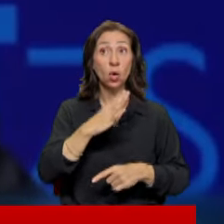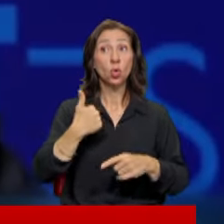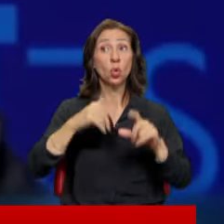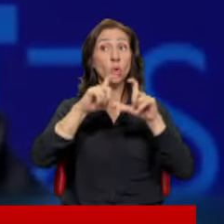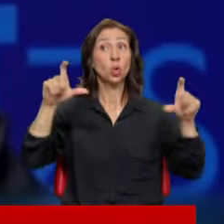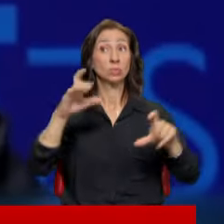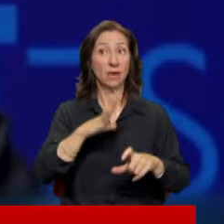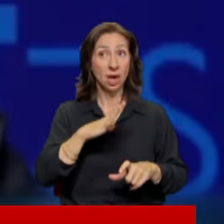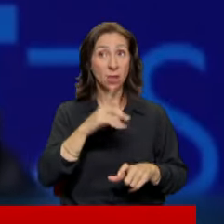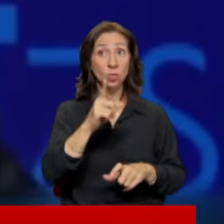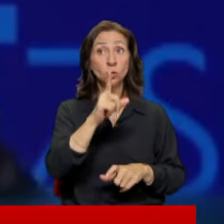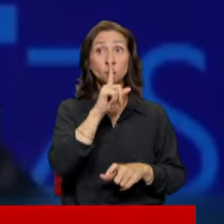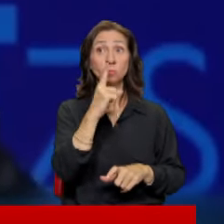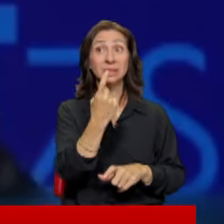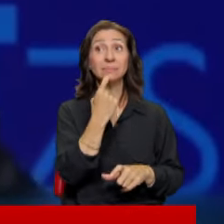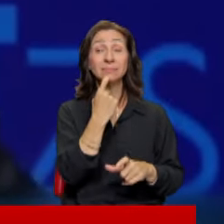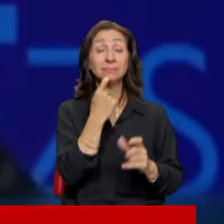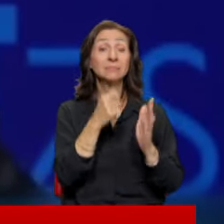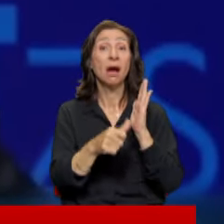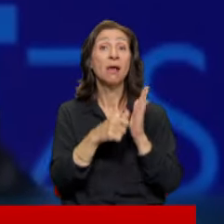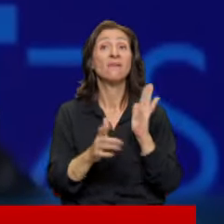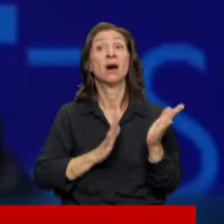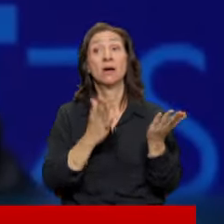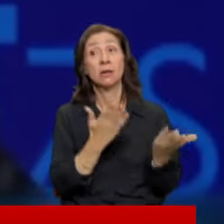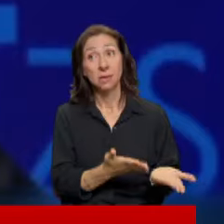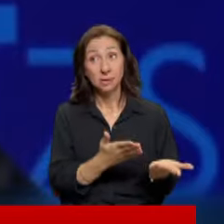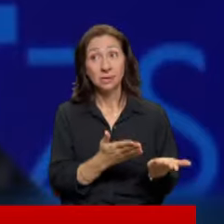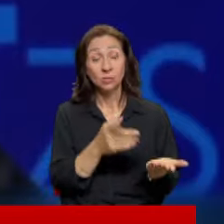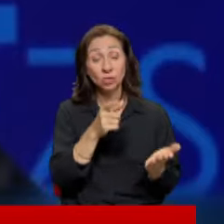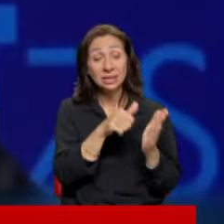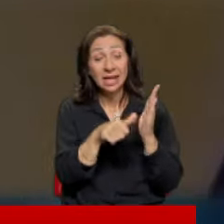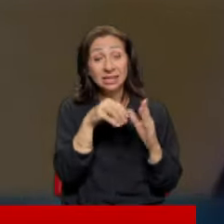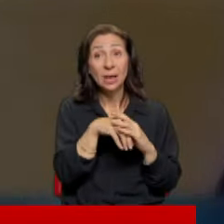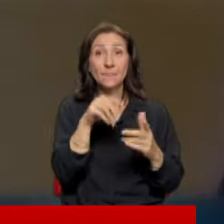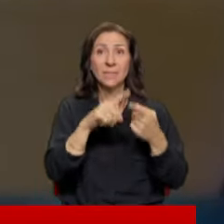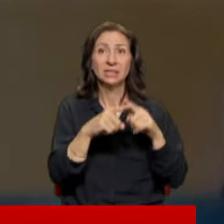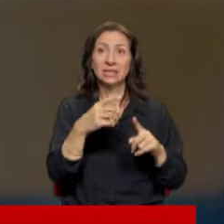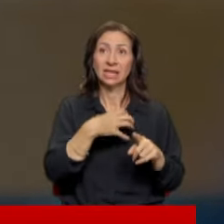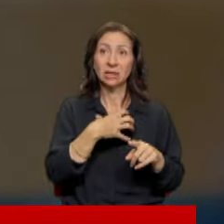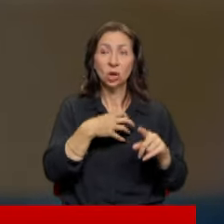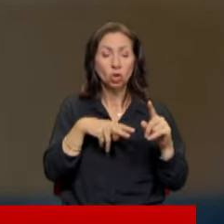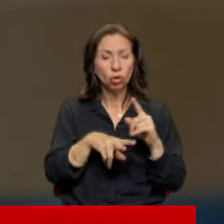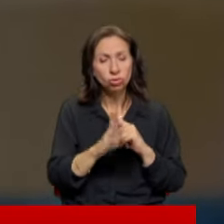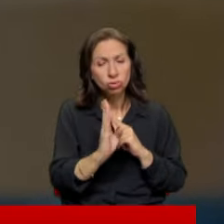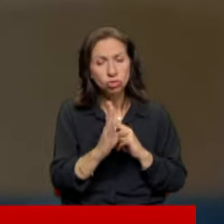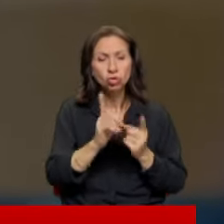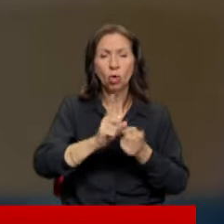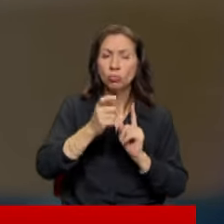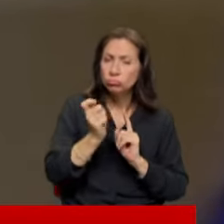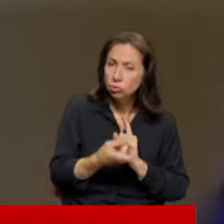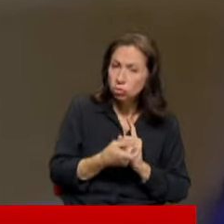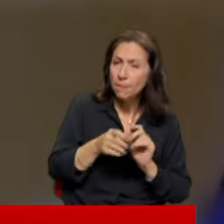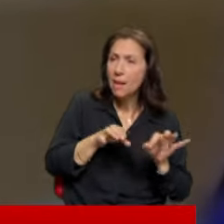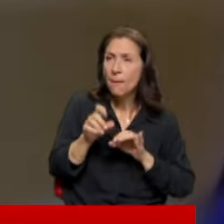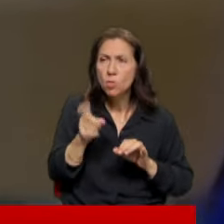kimliği var bu partinin 100 yıllık tarihi var bu tarih içinde Parti kendisine yolda bulur yöntemde bulur buur